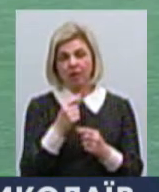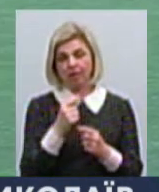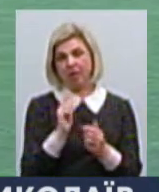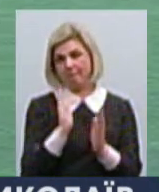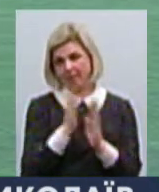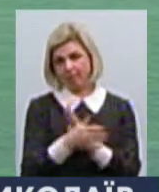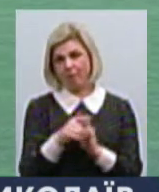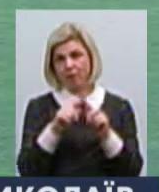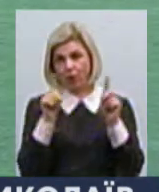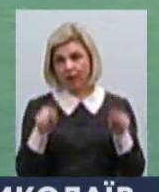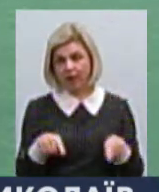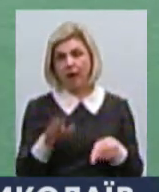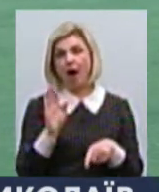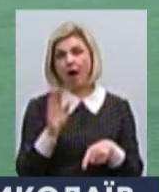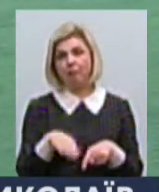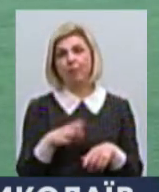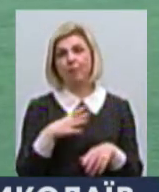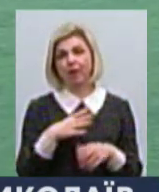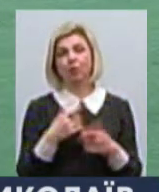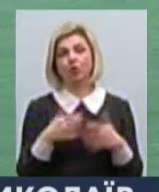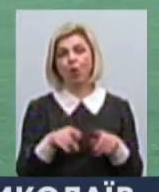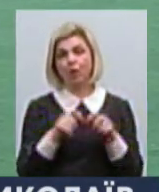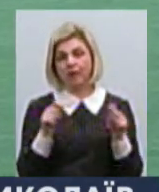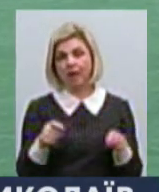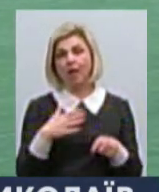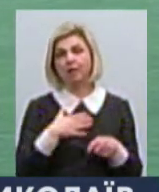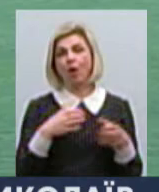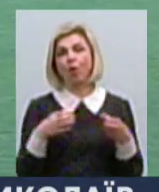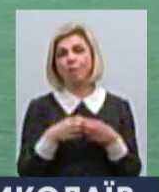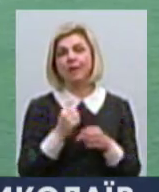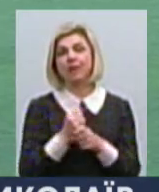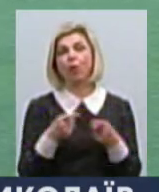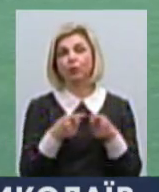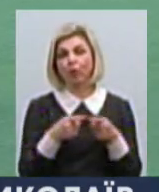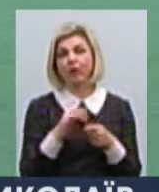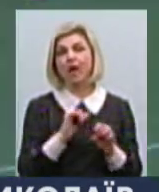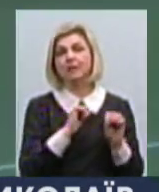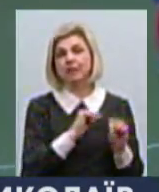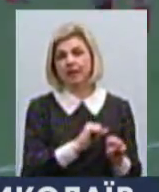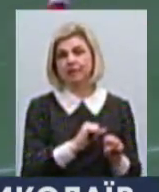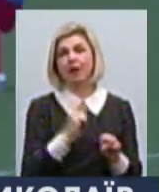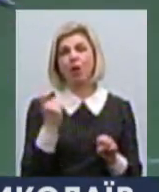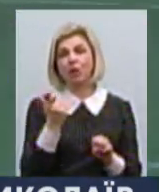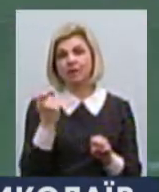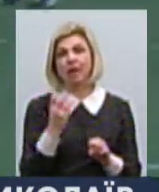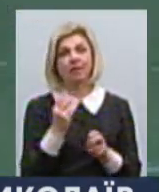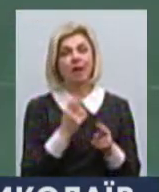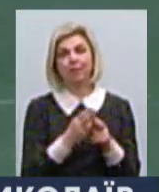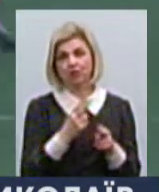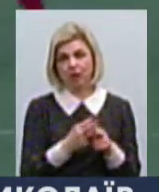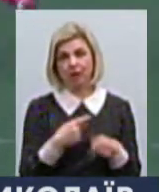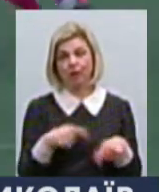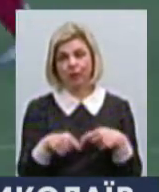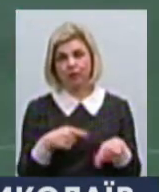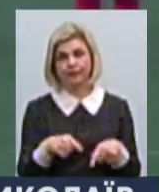За 5 хвилин по тому рахунок у матчі було відкрито. Корабель виконали кутовий, а захисники та голкіпер господарів не завадили центрбеку Миколаєва